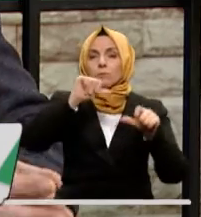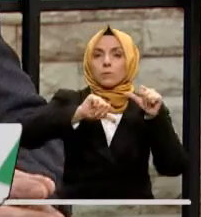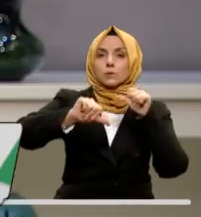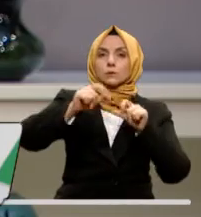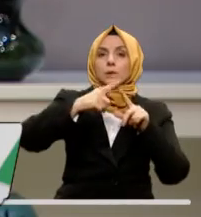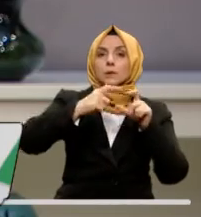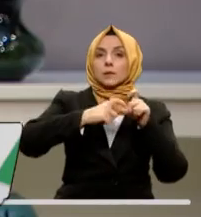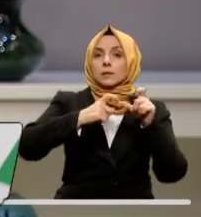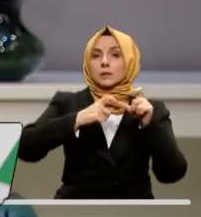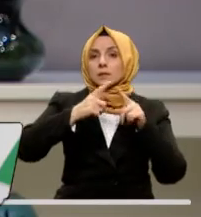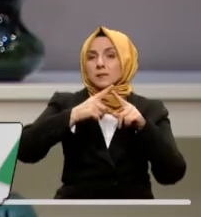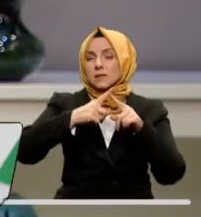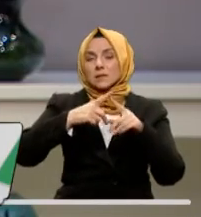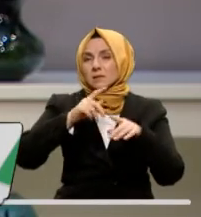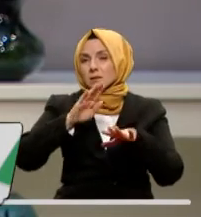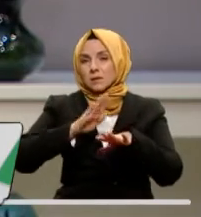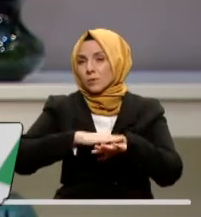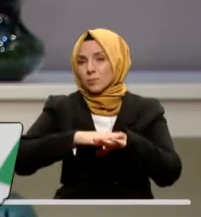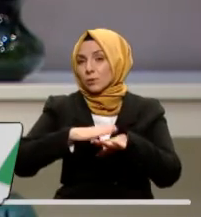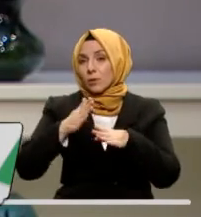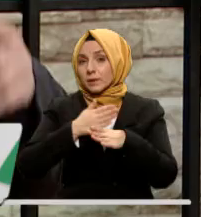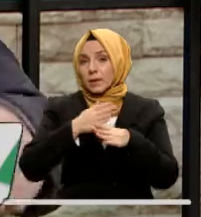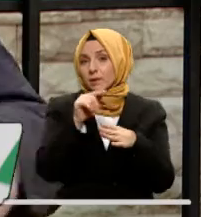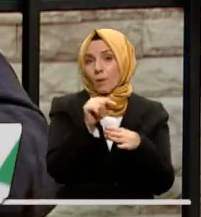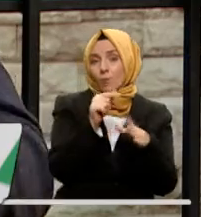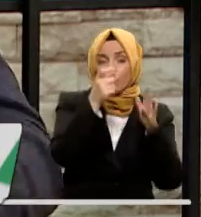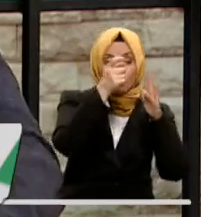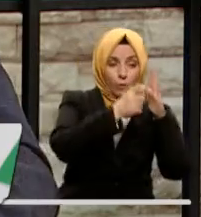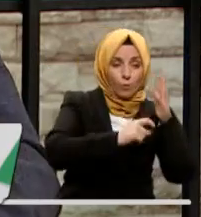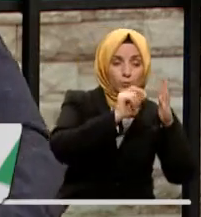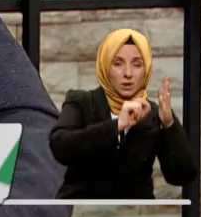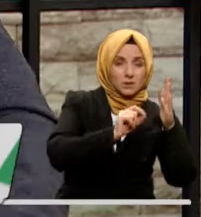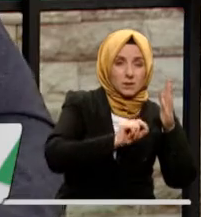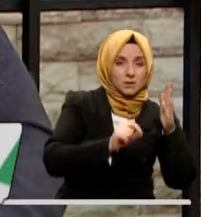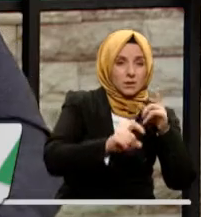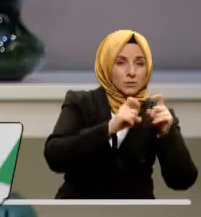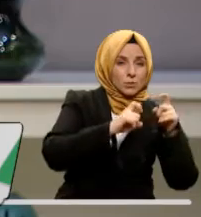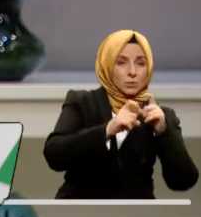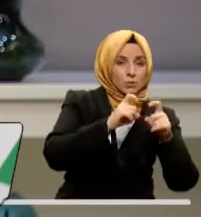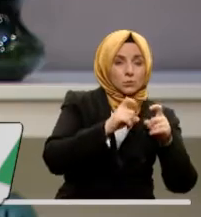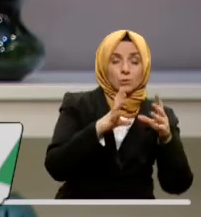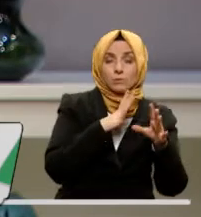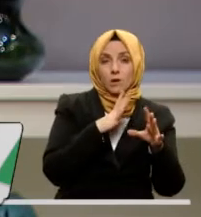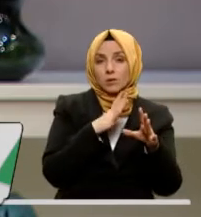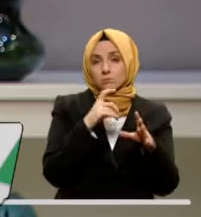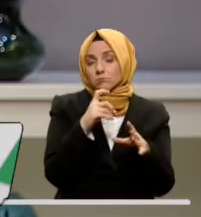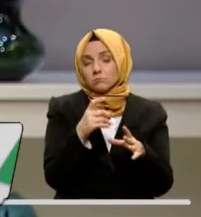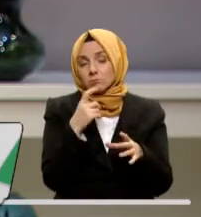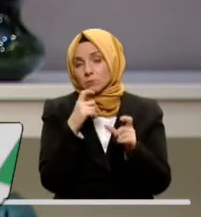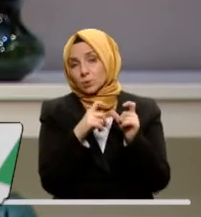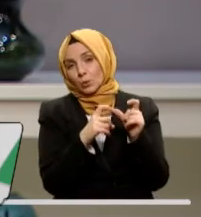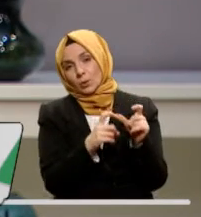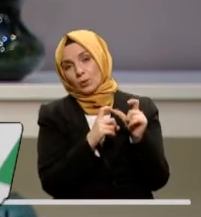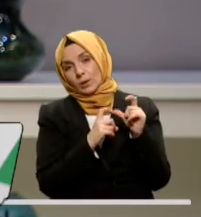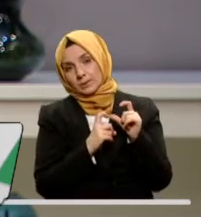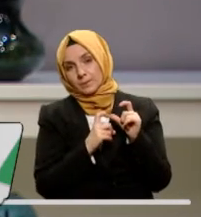sorgulamaları ne gerek var O baştaki sorguda Evet yani bu kadar ağır böyle bir fiyat ne gerek var şu anda bir hafif aceleci bir milletiz